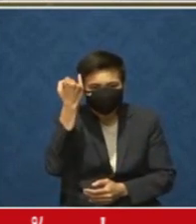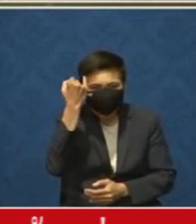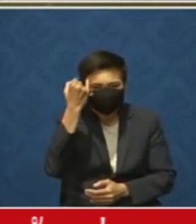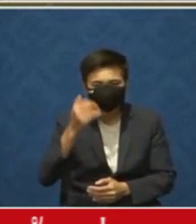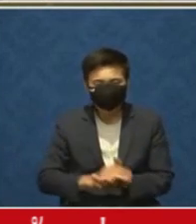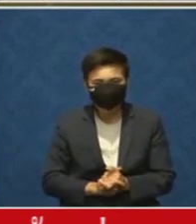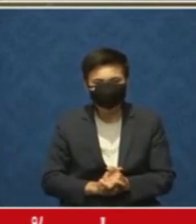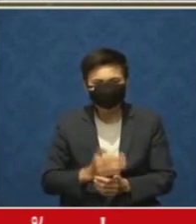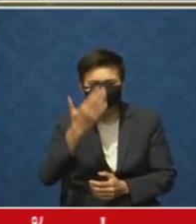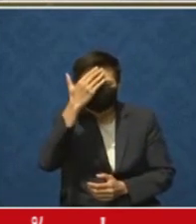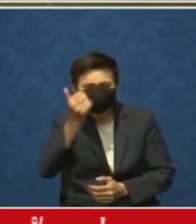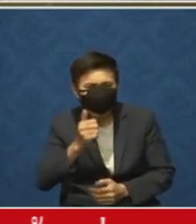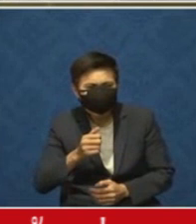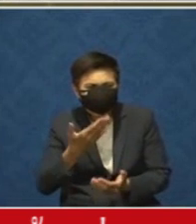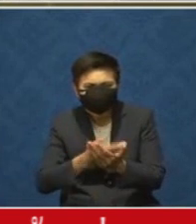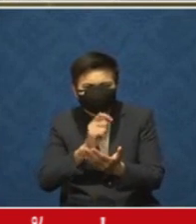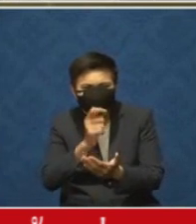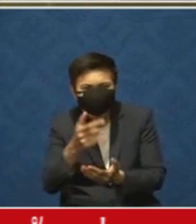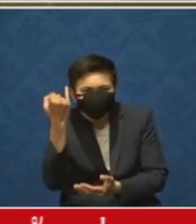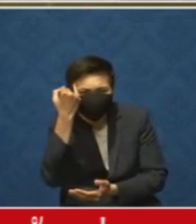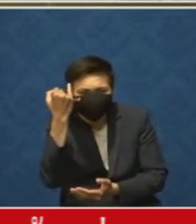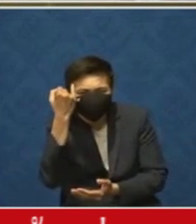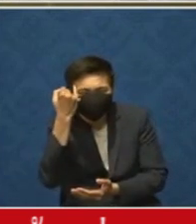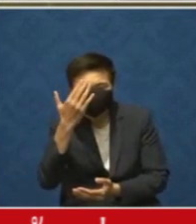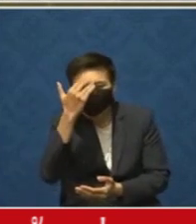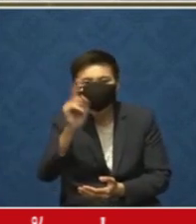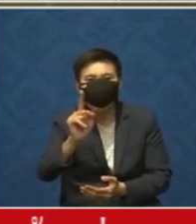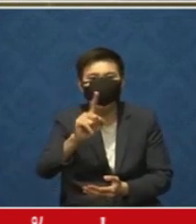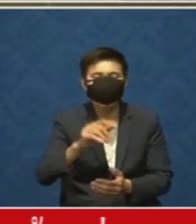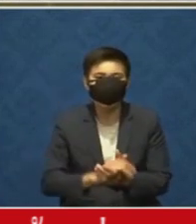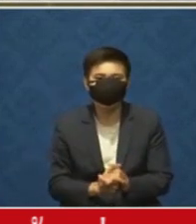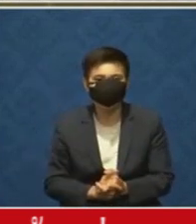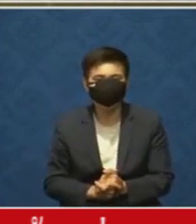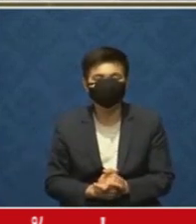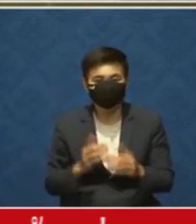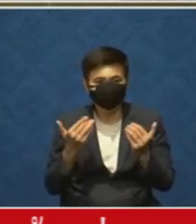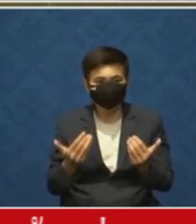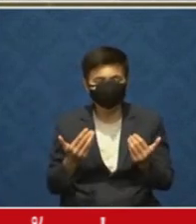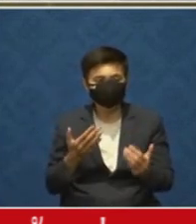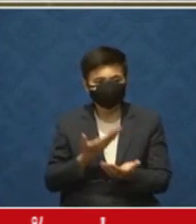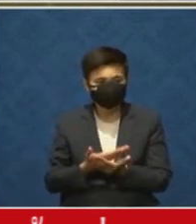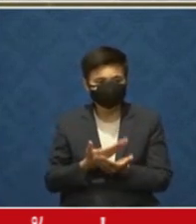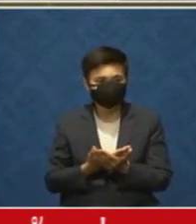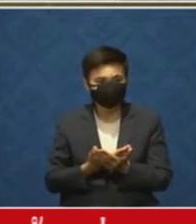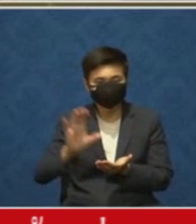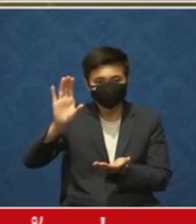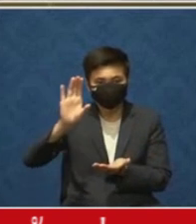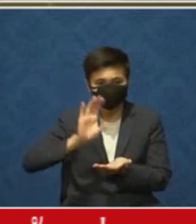ถามบอกว่าทำไมถึงเรียกว่าค่าโง่เรือดำน้ำครับท่านประธานครับรูปนี้ก็คือเงินงบประมาณทั้งสิ้น